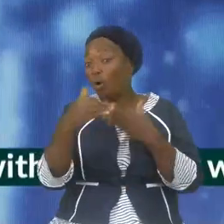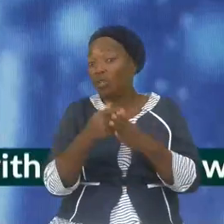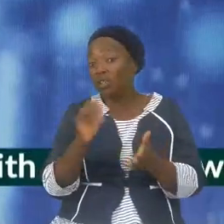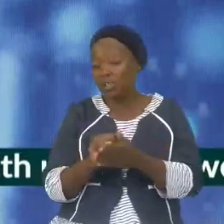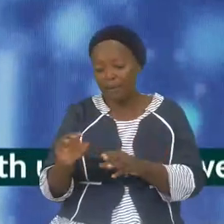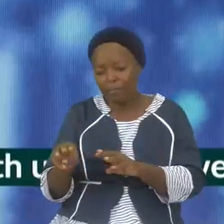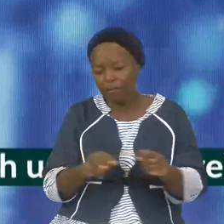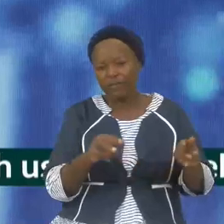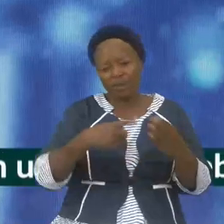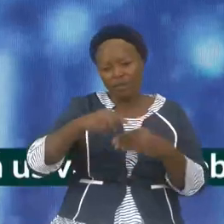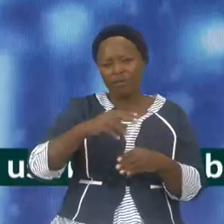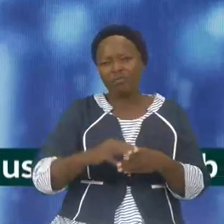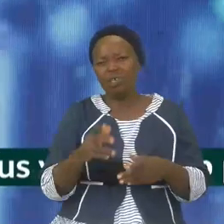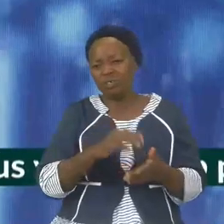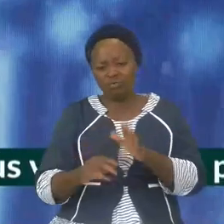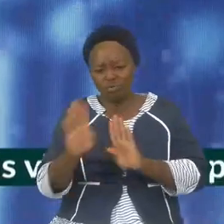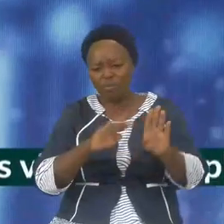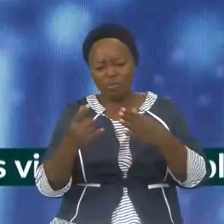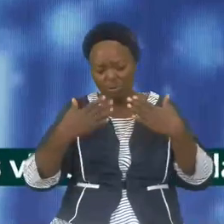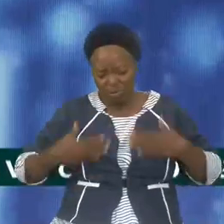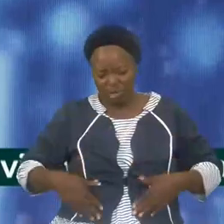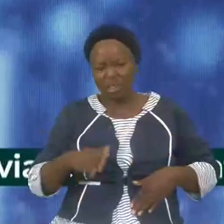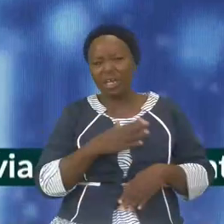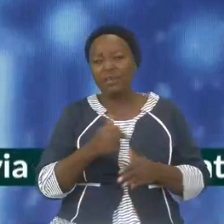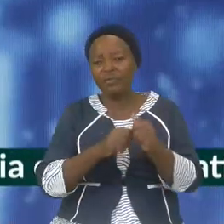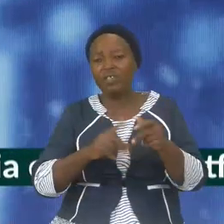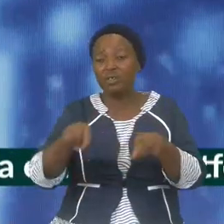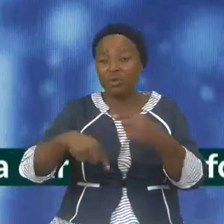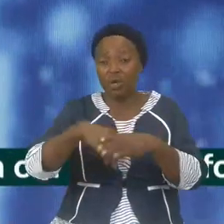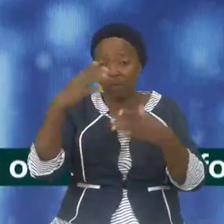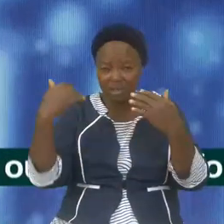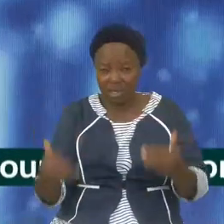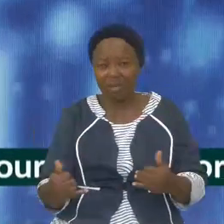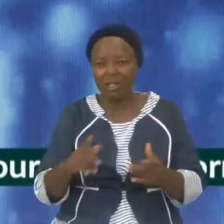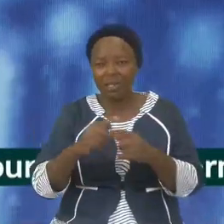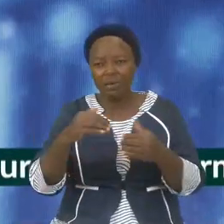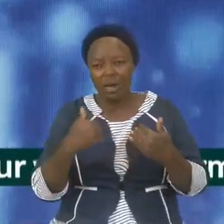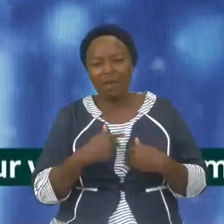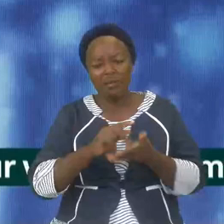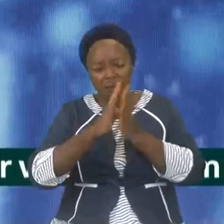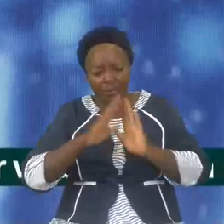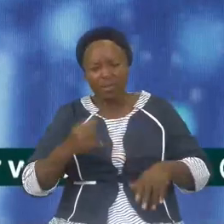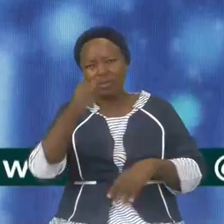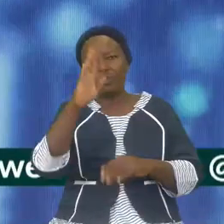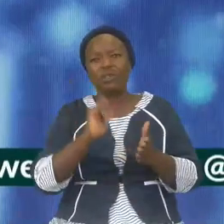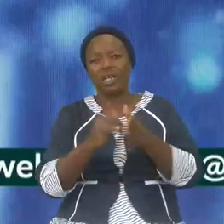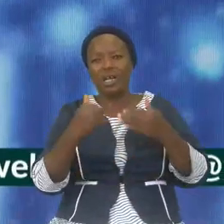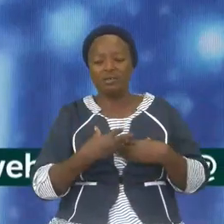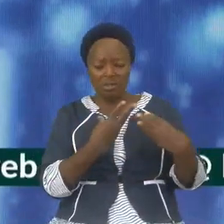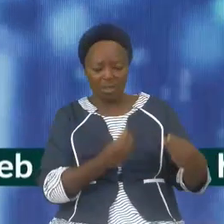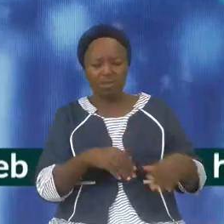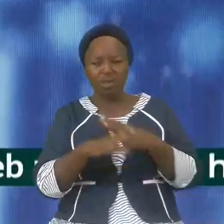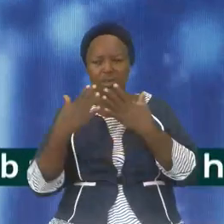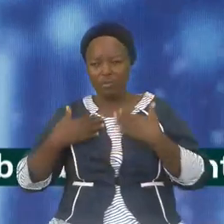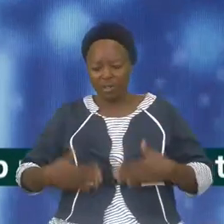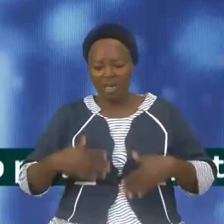les choses qui circulent dans votre corps, qui vous tourmentent, tout a été chassé. Vous avez maintenant la paix de